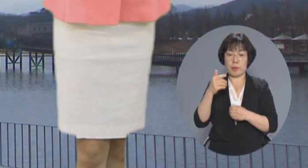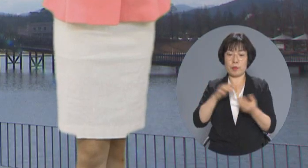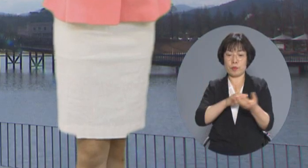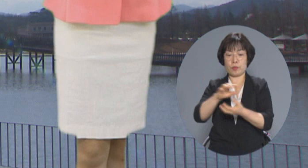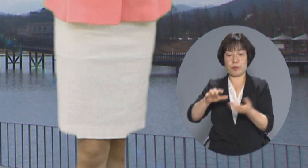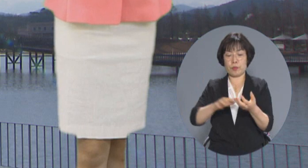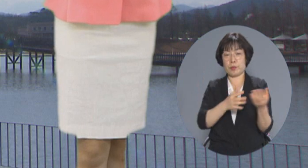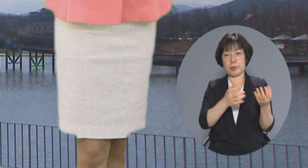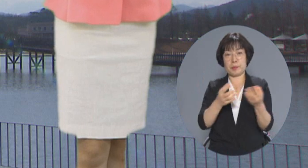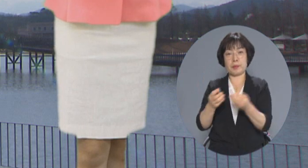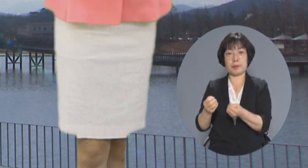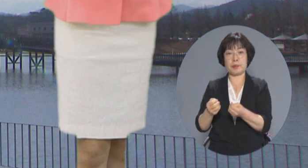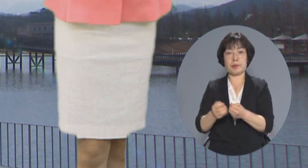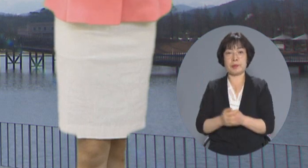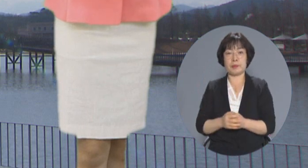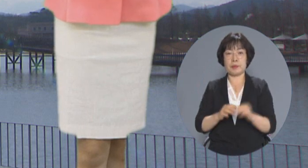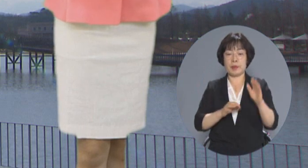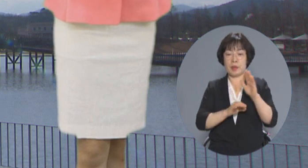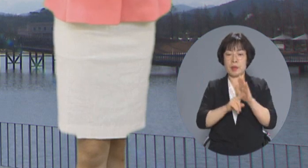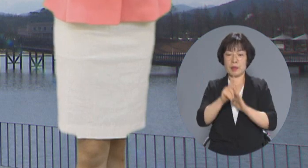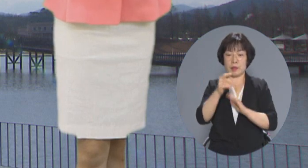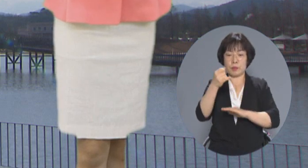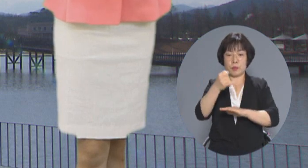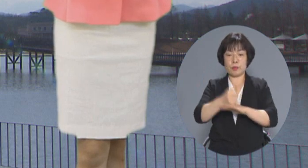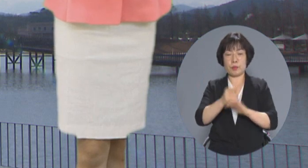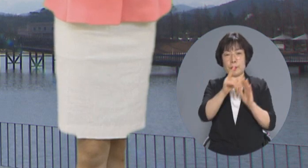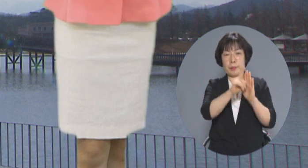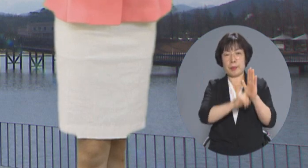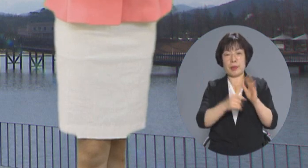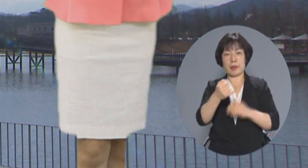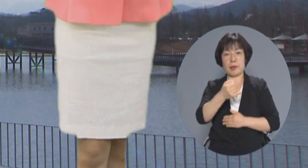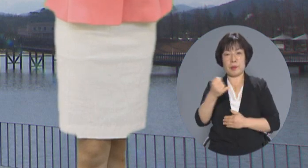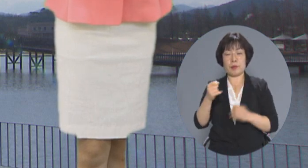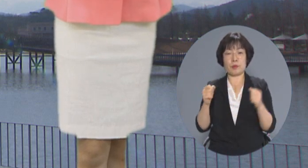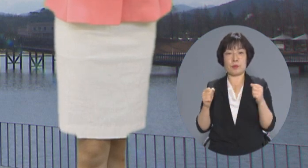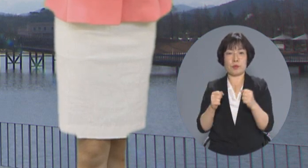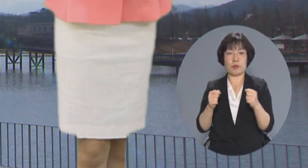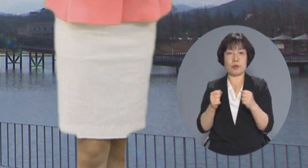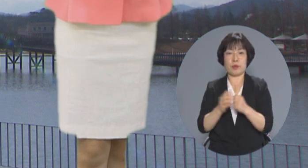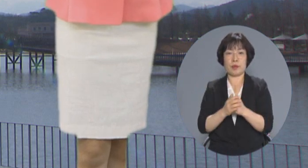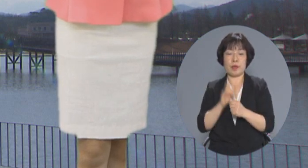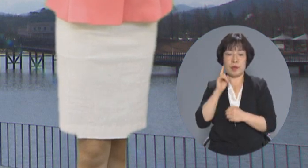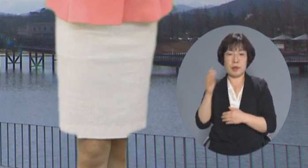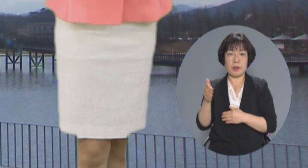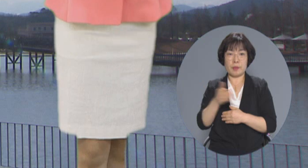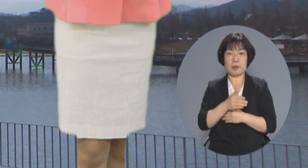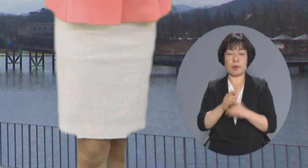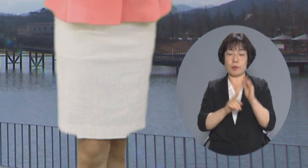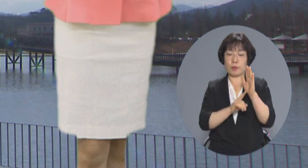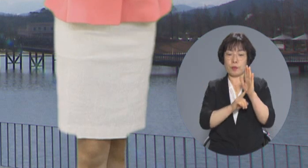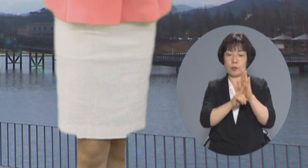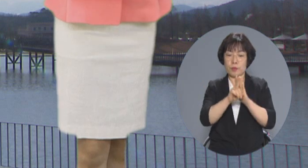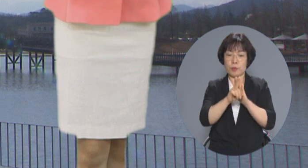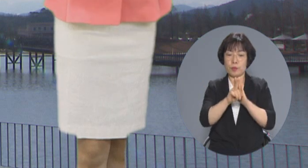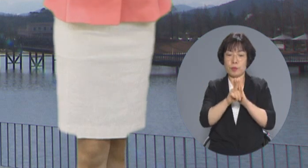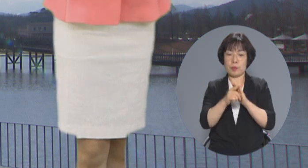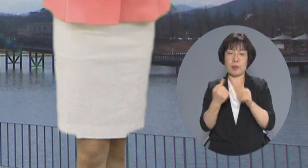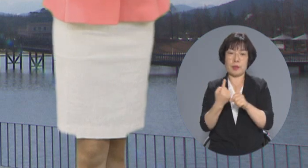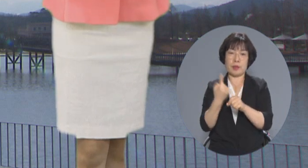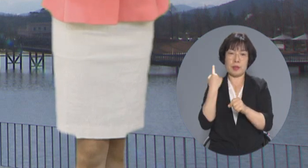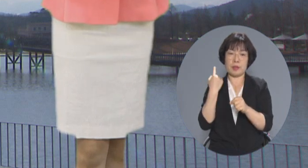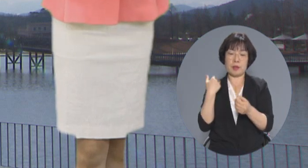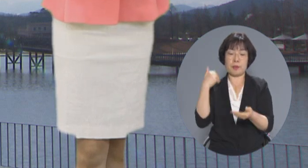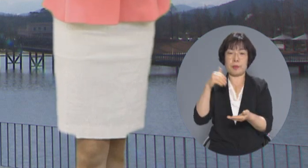날씨가 이어지겠는데요. 아침 최저기온은 영하권에 머물면서 쌀쌀하지만 내일부터는 기온이 더 올라서 평년 수준의